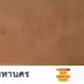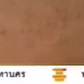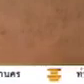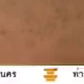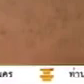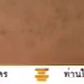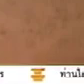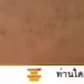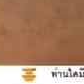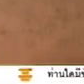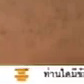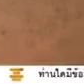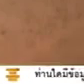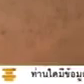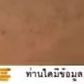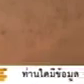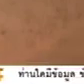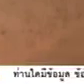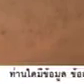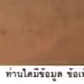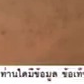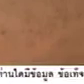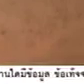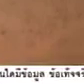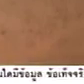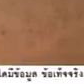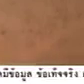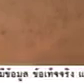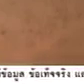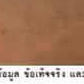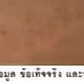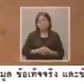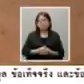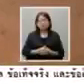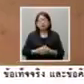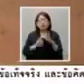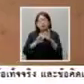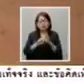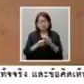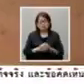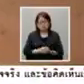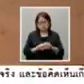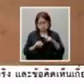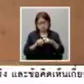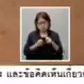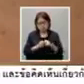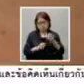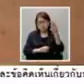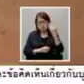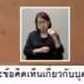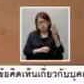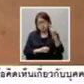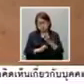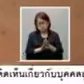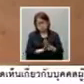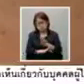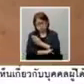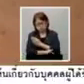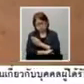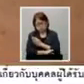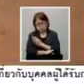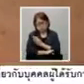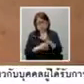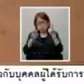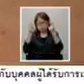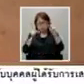ตให้ท่านไม่ได้หนึ่งเรื่องนี้นี่นะครับเป็นเหตุการณ์ที่เกิดขึ้นก่อนการบริหารราชการแผ่นดินของ